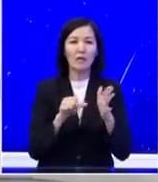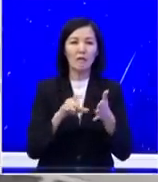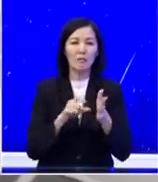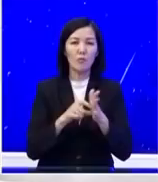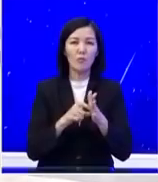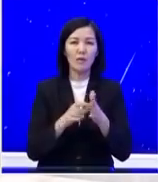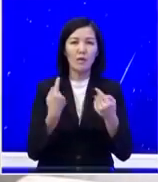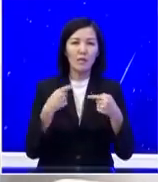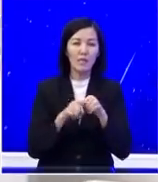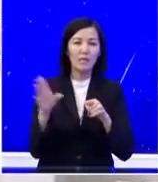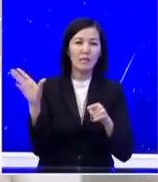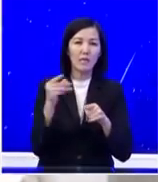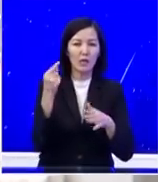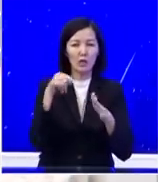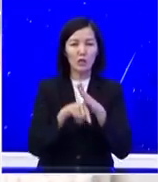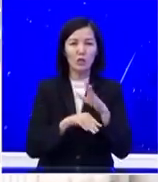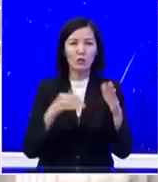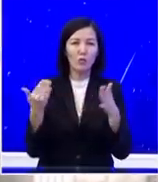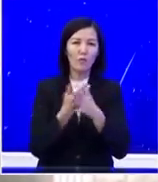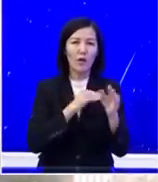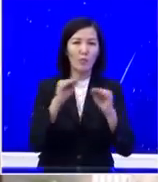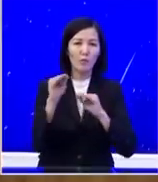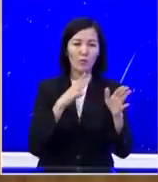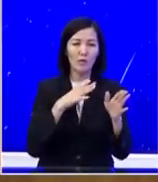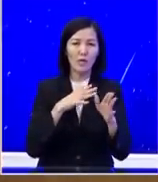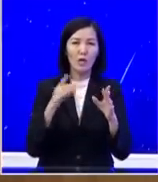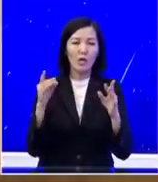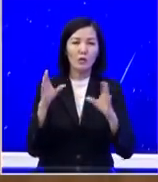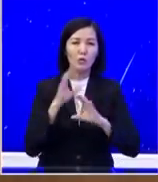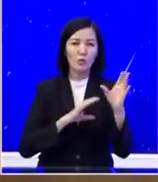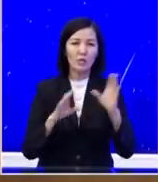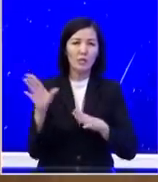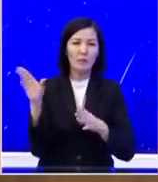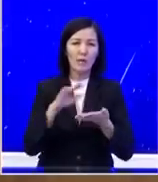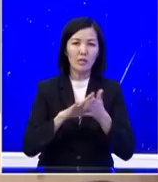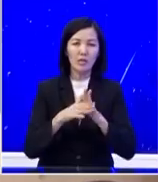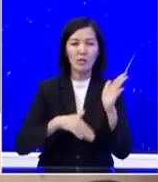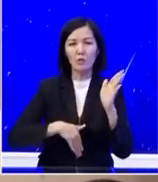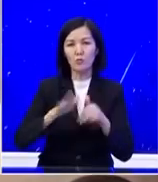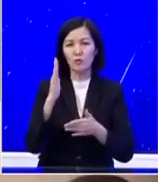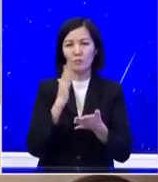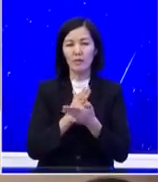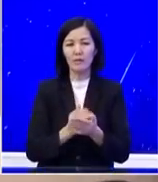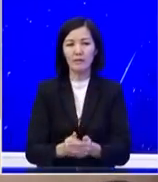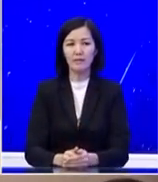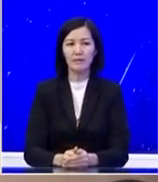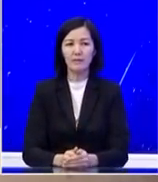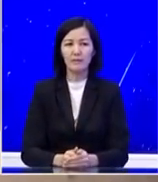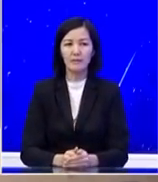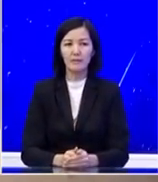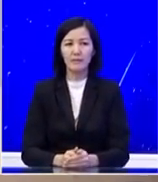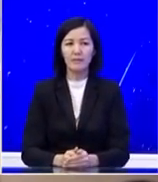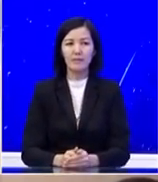инженерлер желісі жасалып, іші заманға сай жабдықтармен қамтылған. Студенттер үшін бар жағдай бар. Шемадандарымен кіреді,